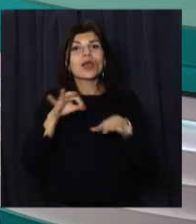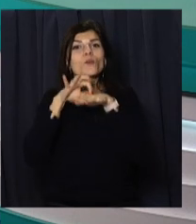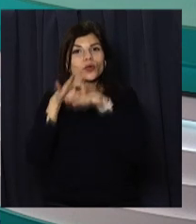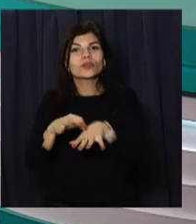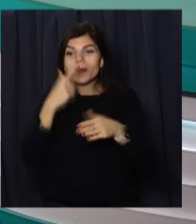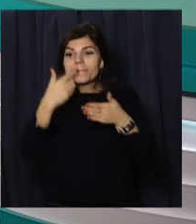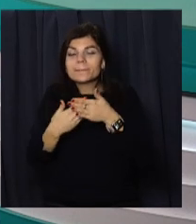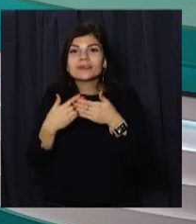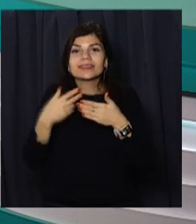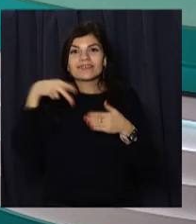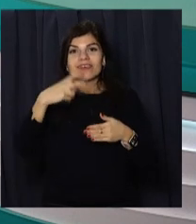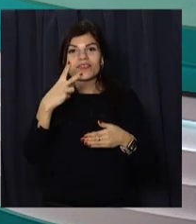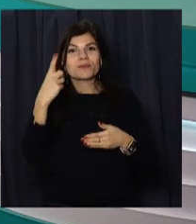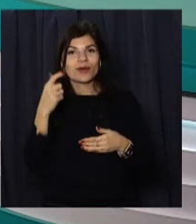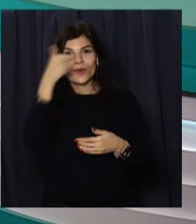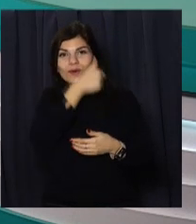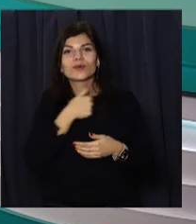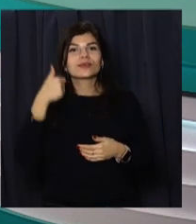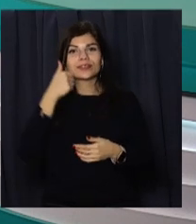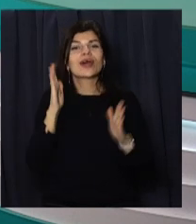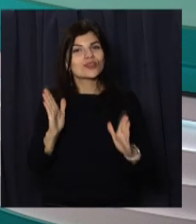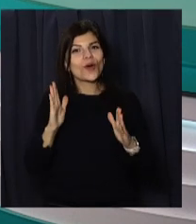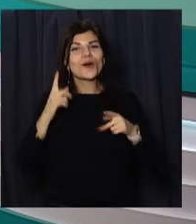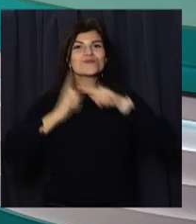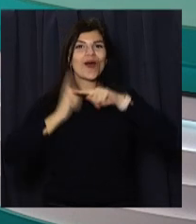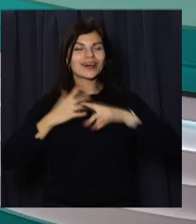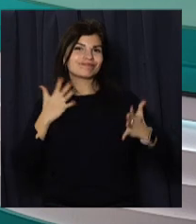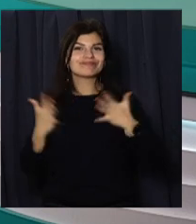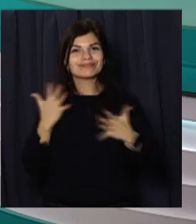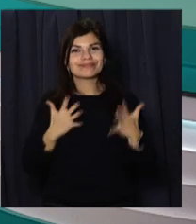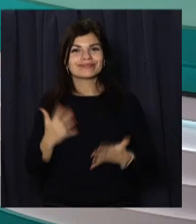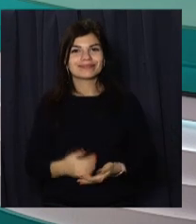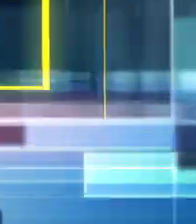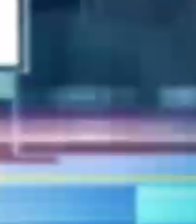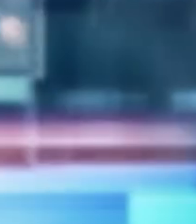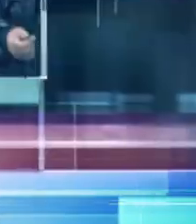відкритими, проведіть передостанній день 2021 року тільки з позитивними думками.